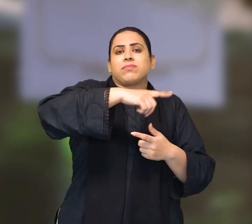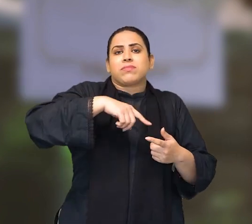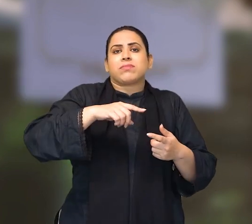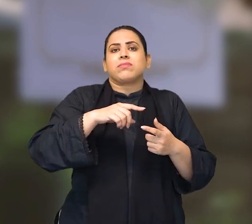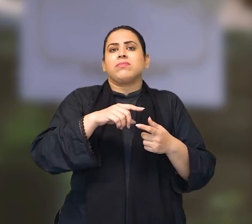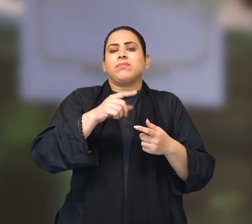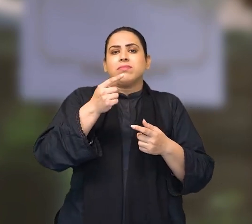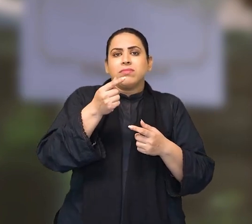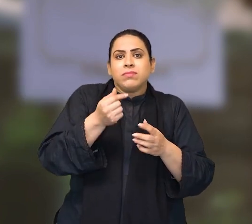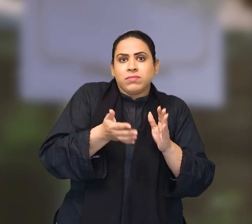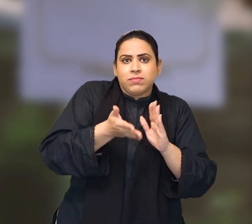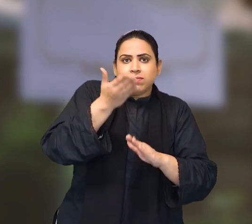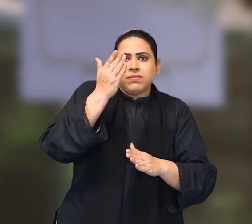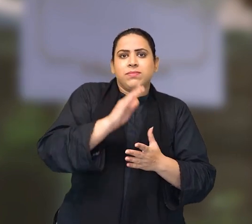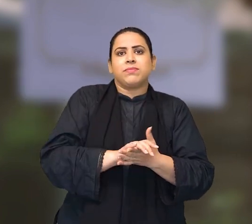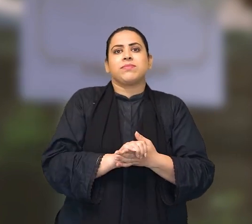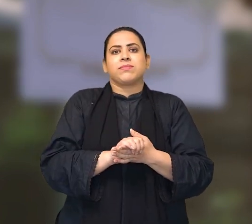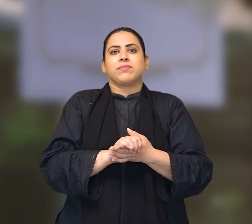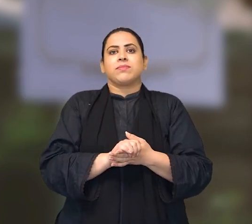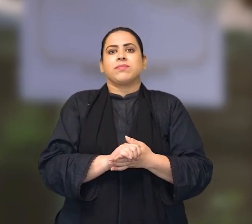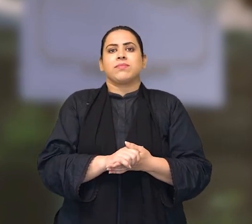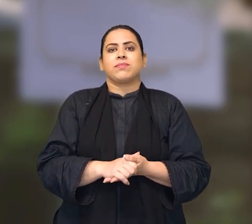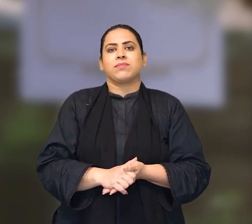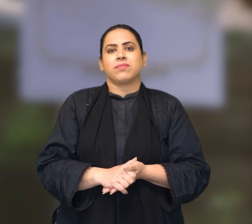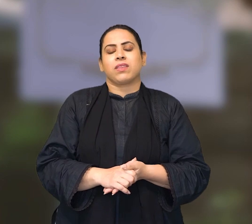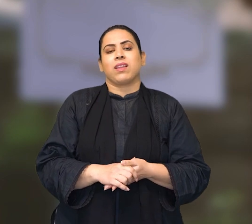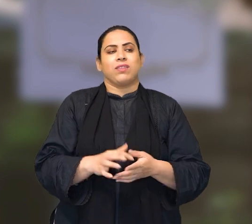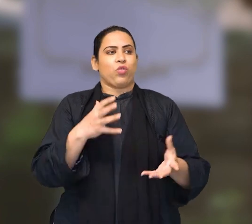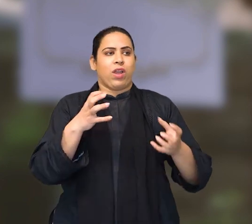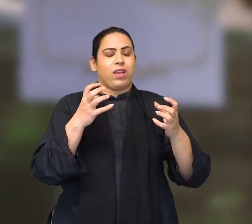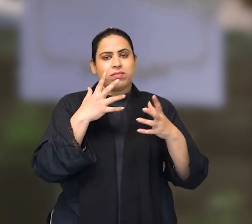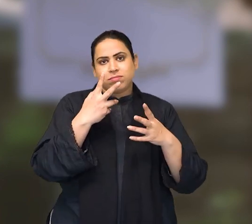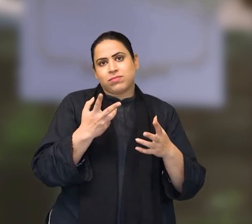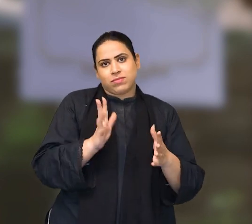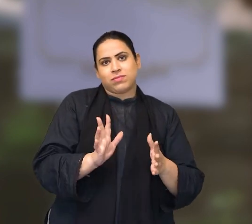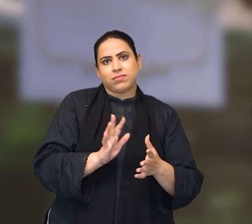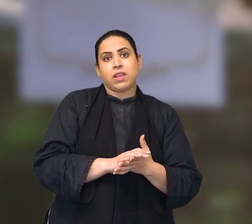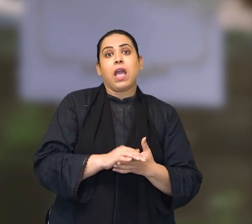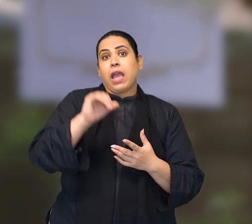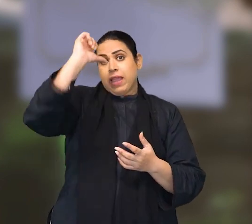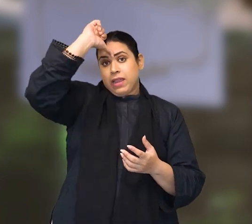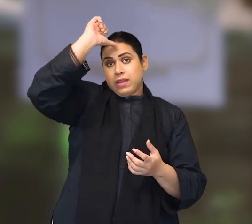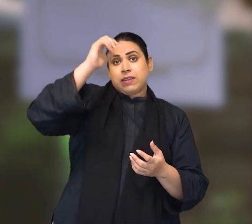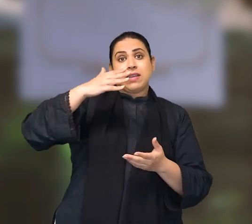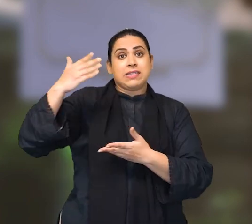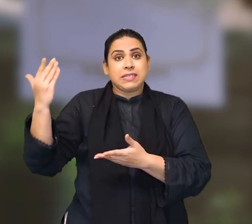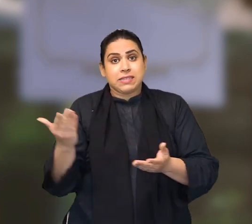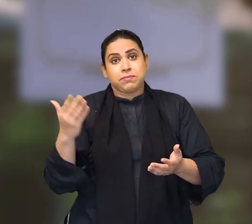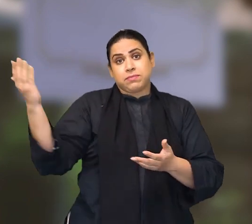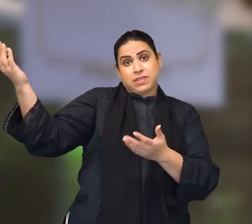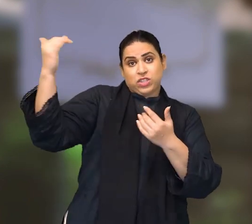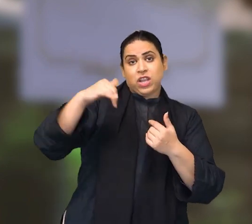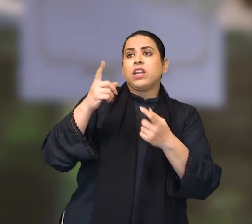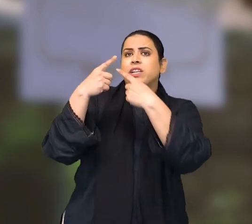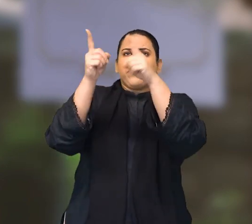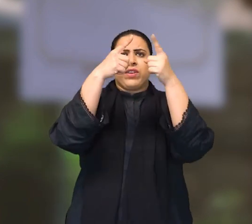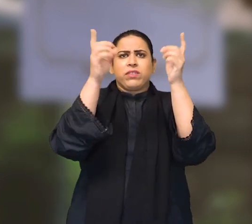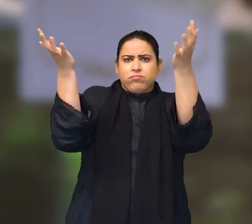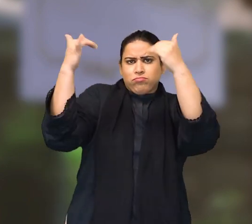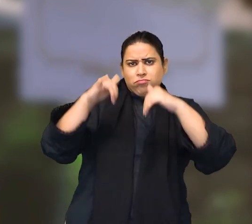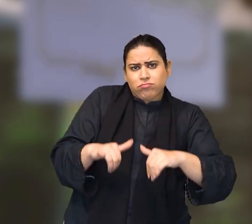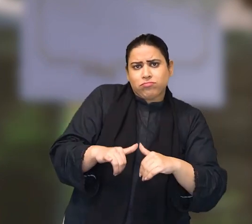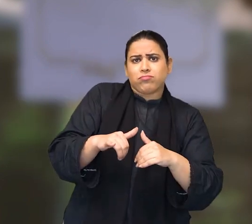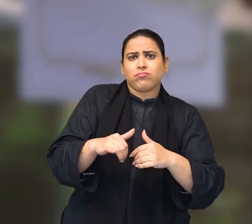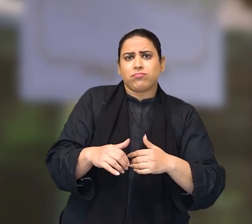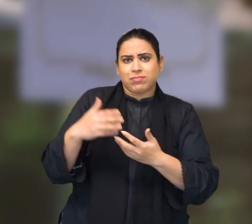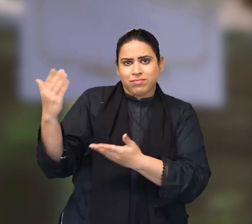फिर यू थिंक अबाउट इकोनॉमी और इस तरह की चीज़ों के बारे में जनरली आपके दिमाग में सवाल वगैरह तो आते ही हैं. इंडिया से स्पेशल ड्रेसेस